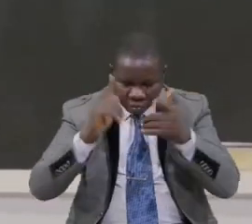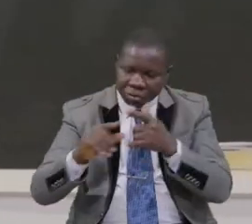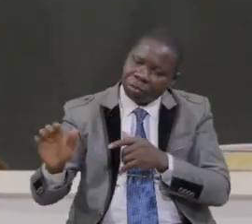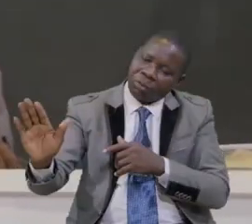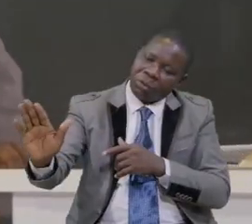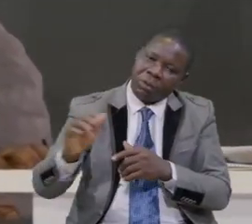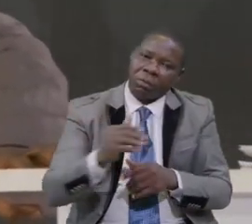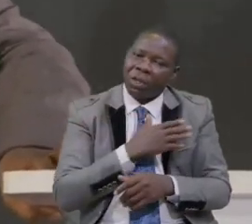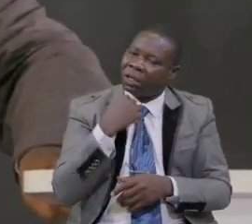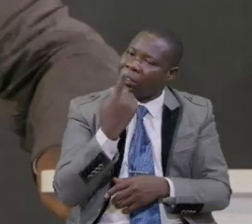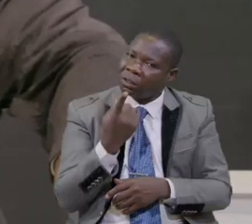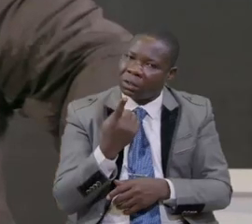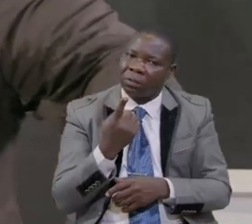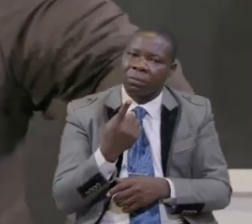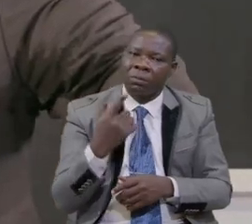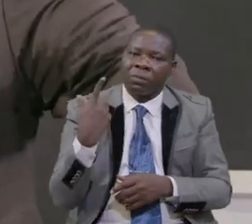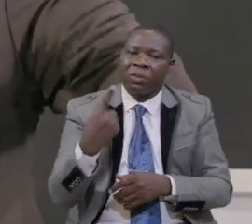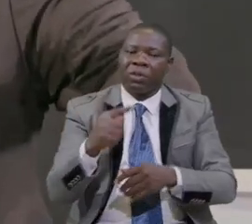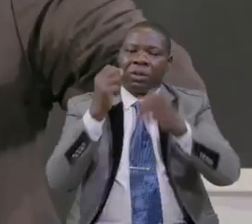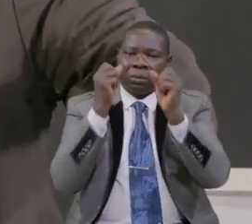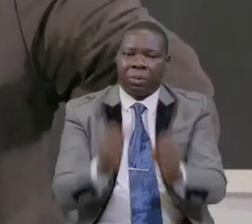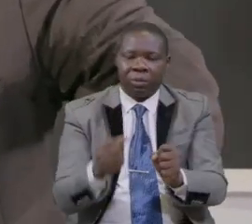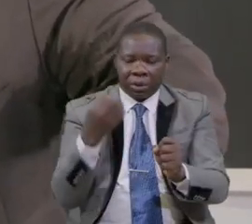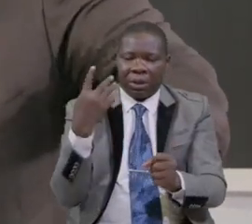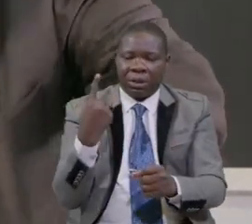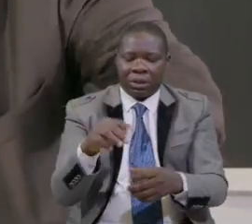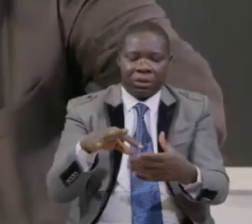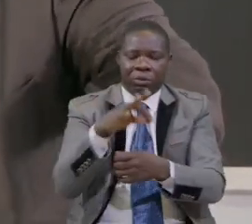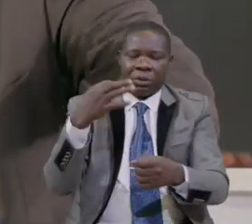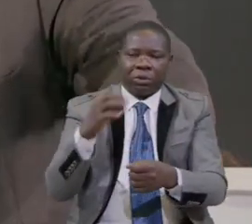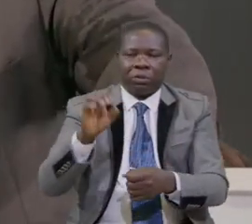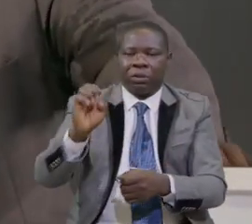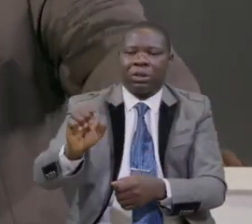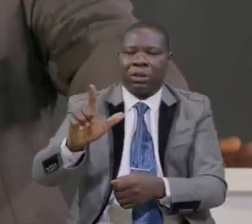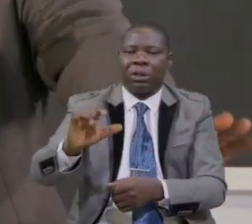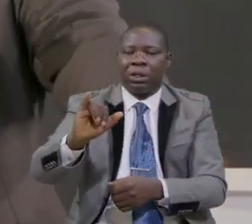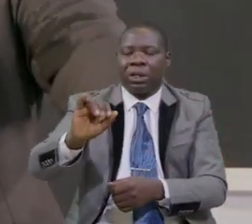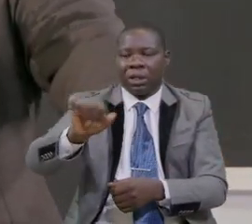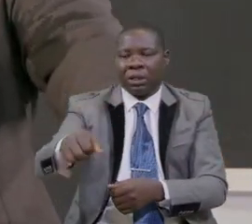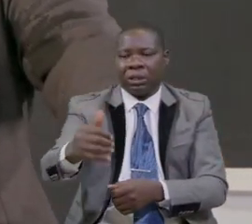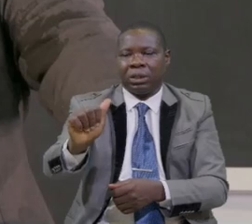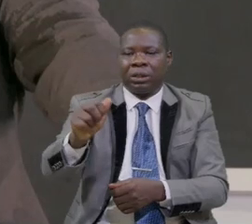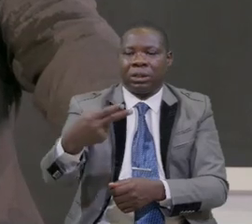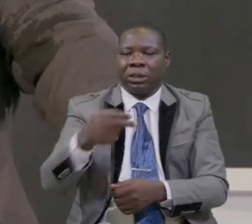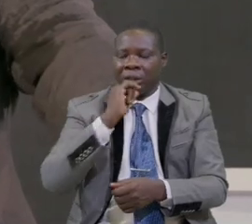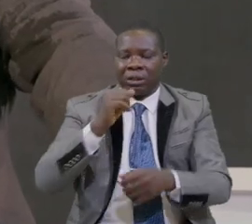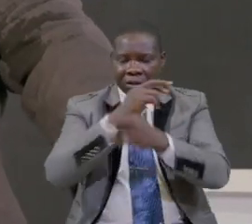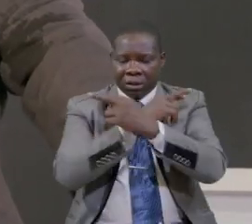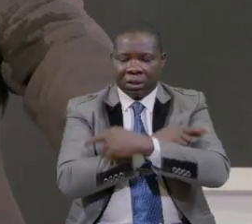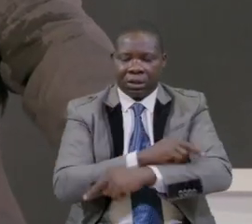ont dit, la puissance, l'esprit d'Élie est sur Élisée.